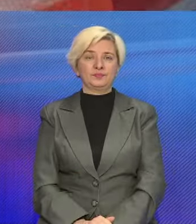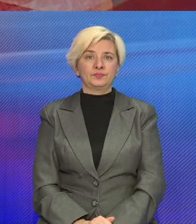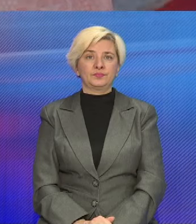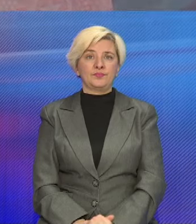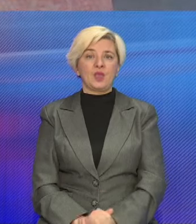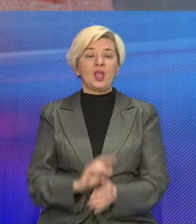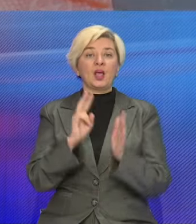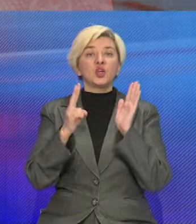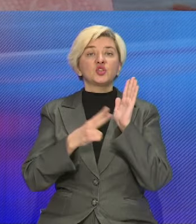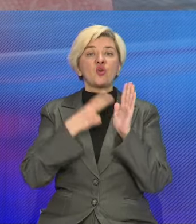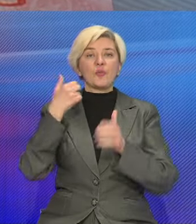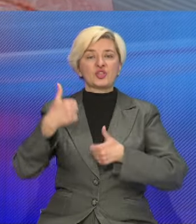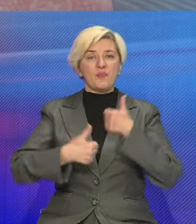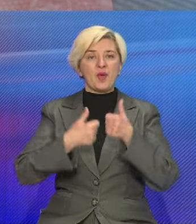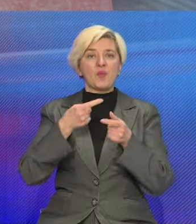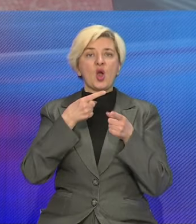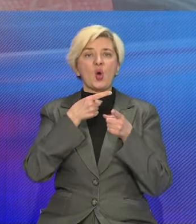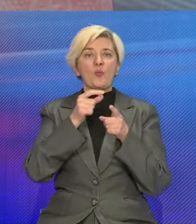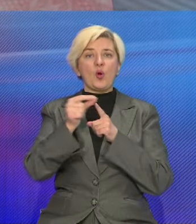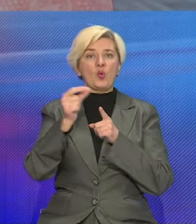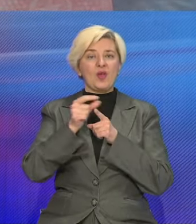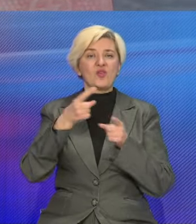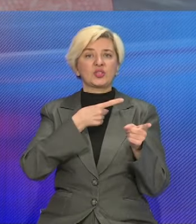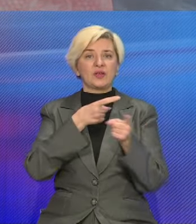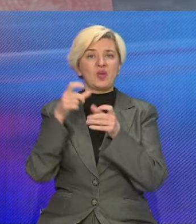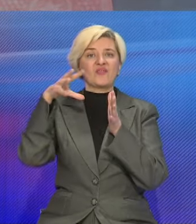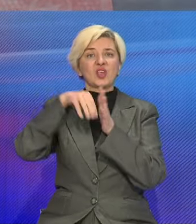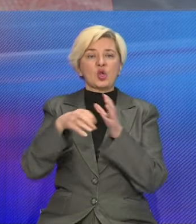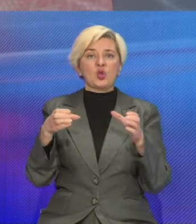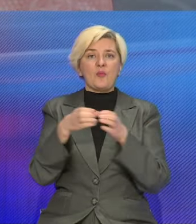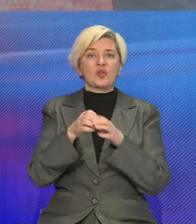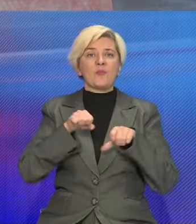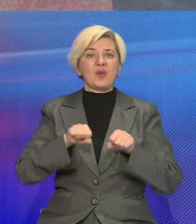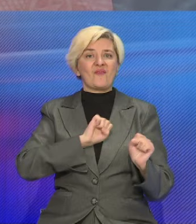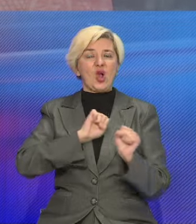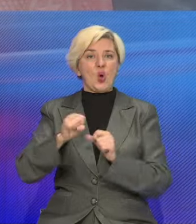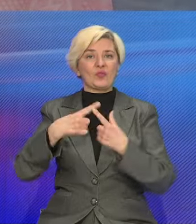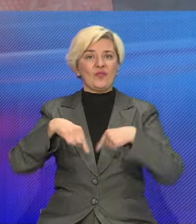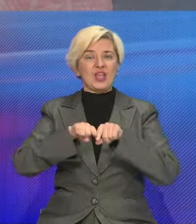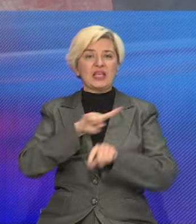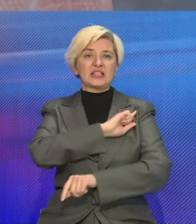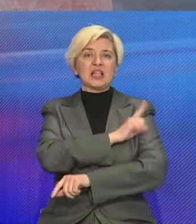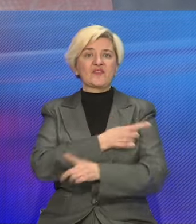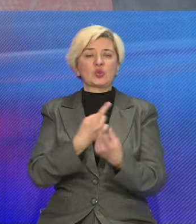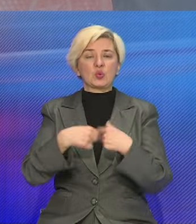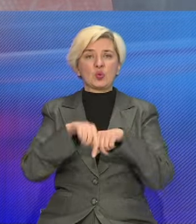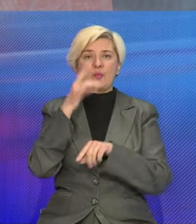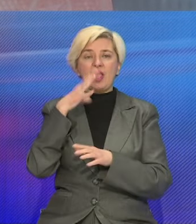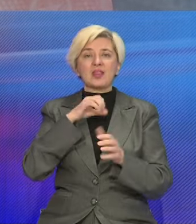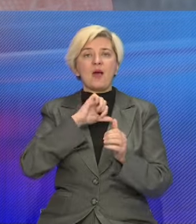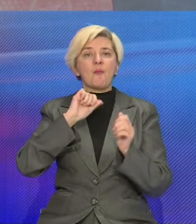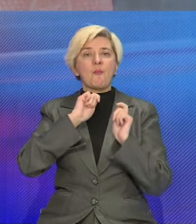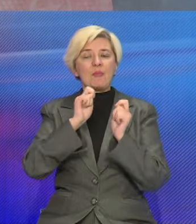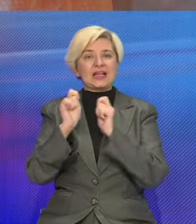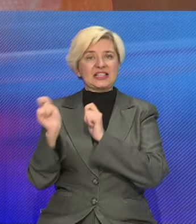Сьомий чемпіонат по кулявой стрільбі серед команд правооховних ведамств і силових структур при Нюмані на прізи старшині Аблвы Конкама